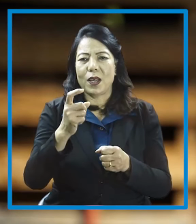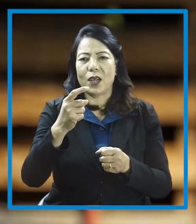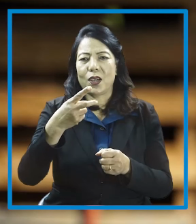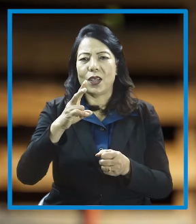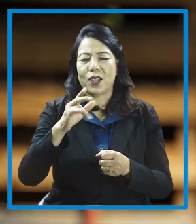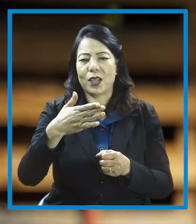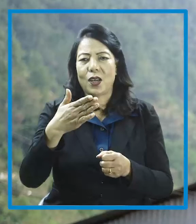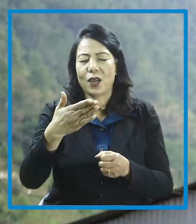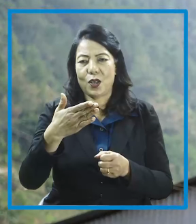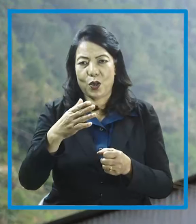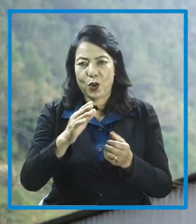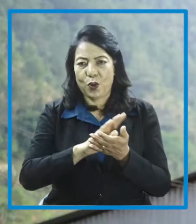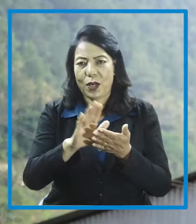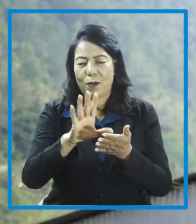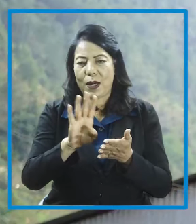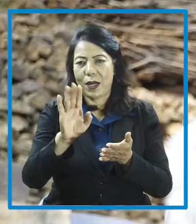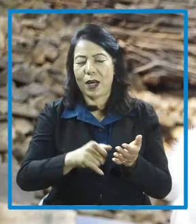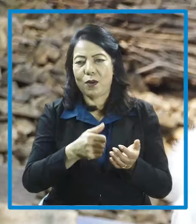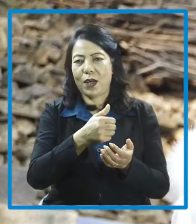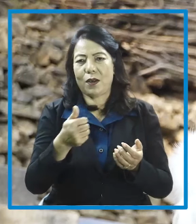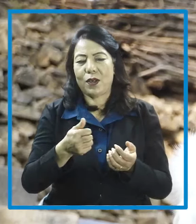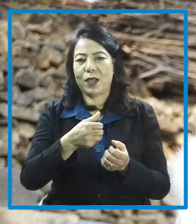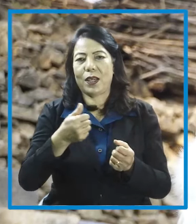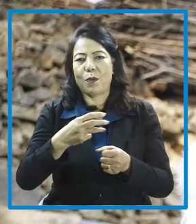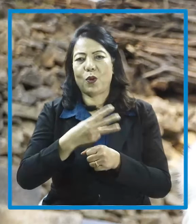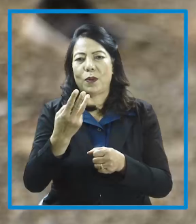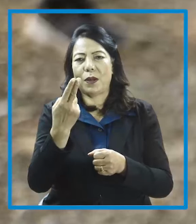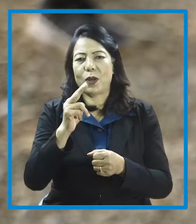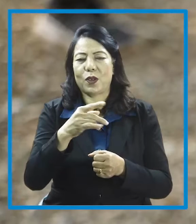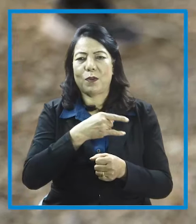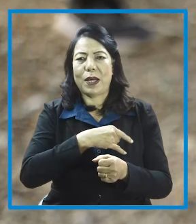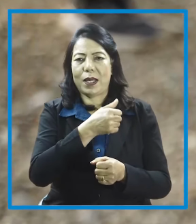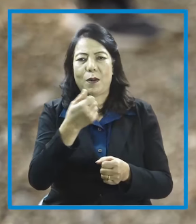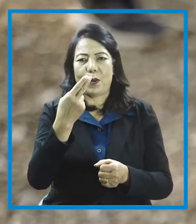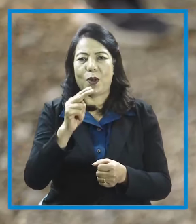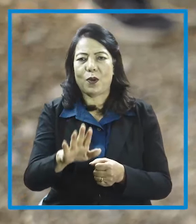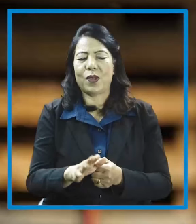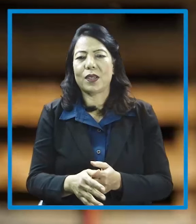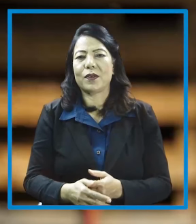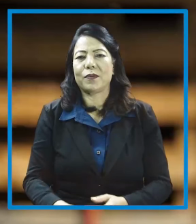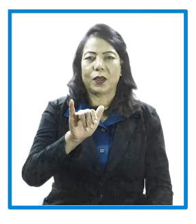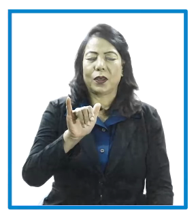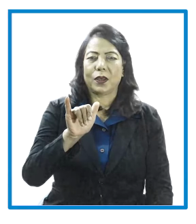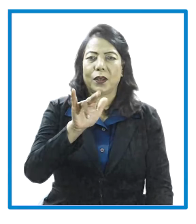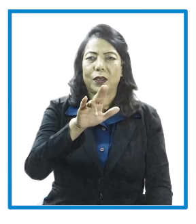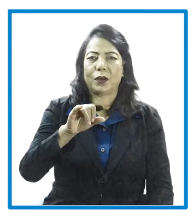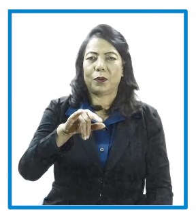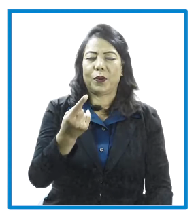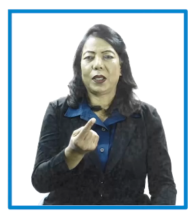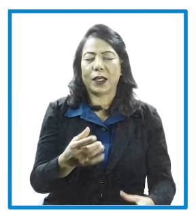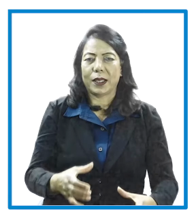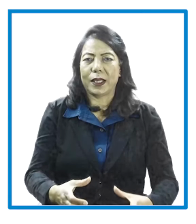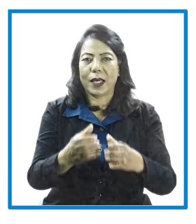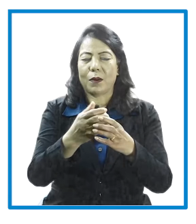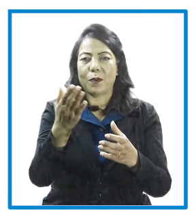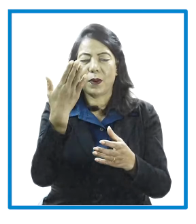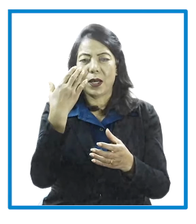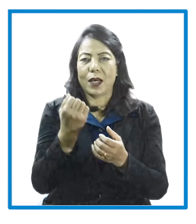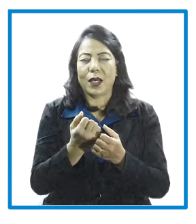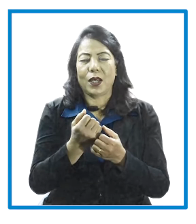नस्ल सुधारबाट आएकोले चाहिँ धेरै राम्रो उत्पादन गरेको छ सर फाइदा नि राम्रो भएको छ डिपिङ ट्याङ्कमा बाख्राहरू